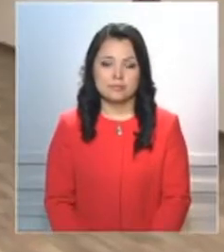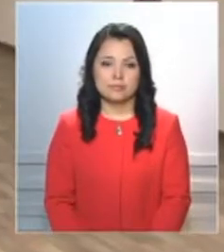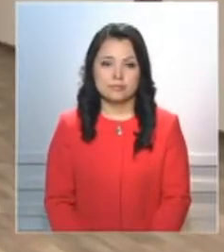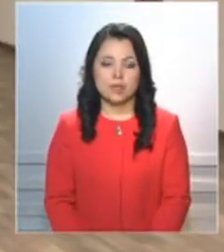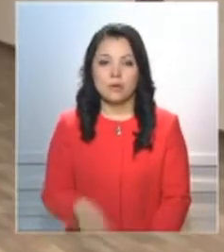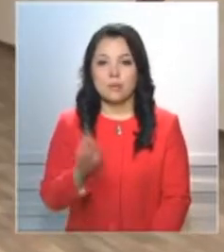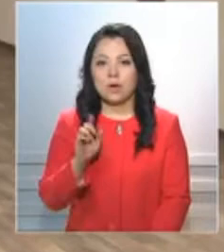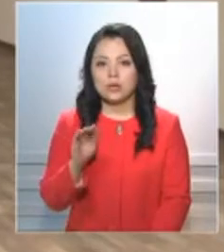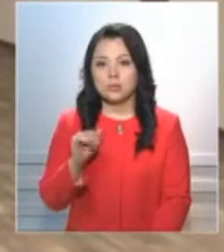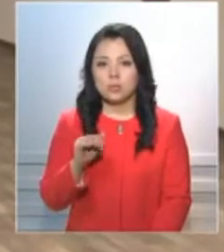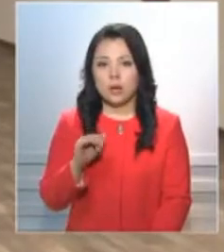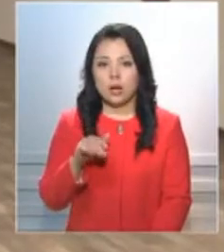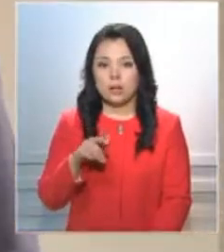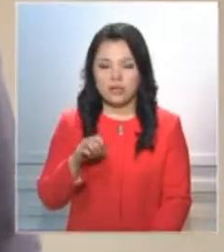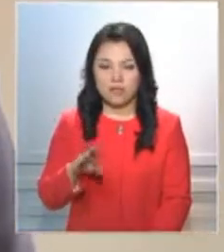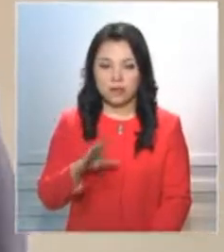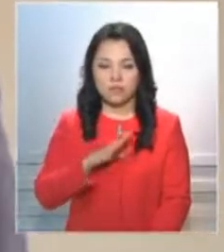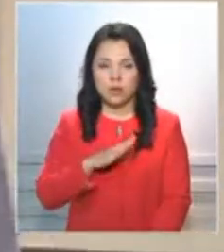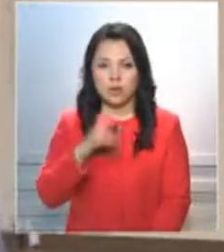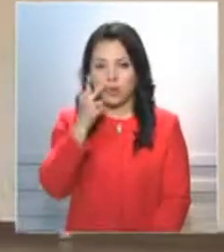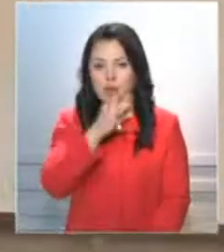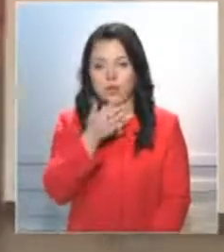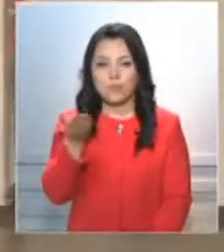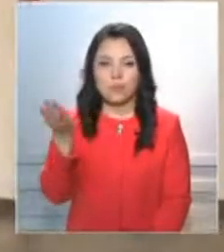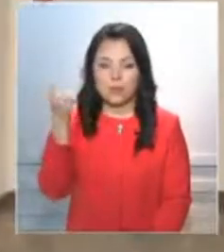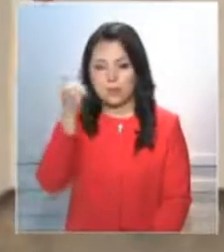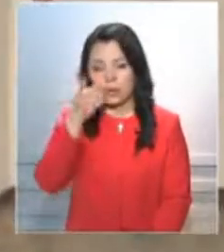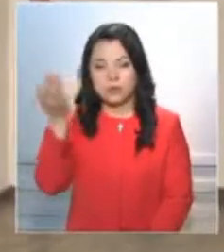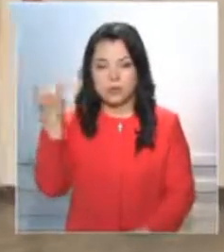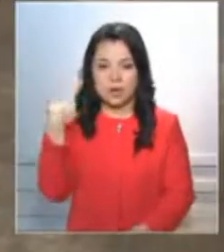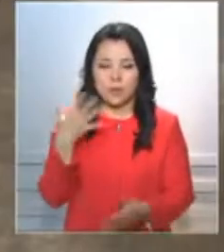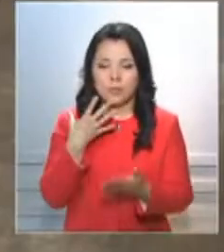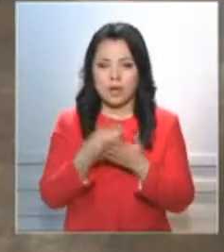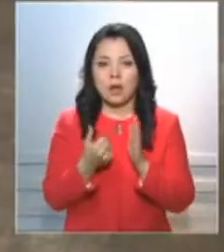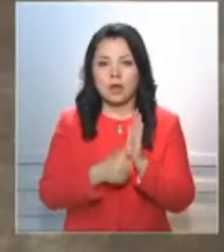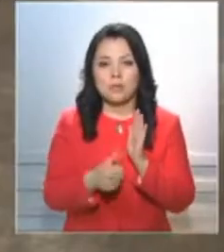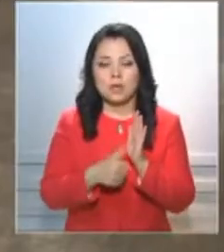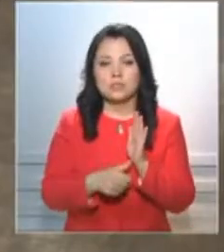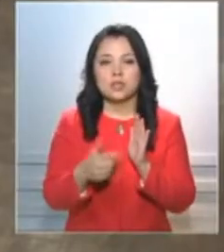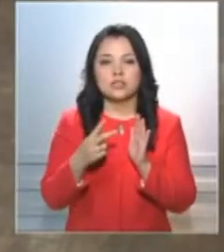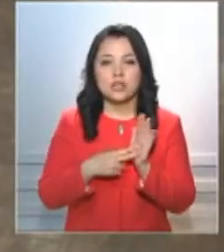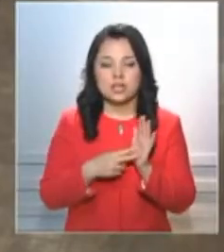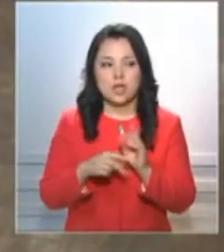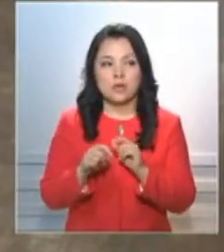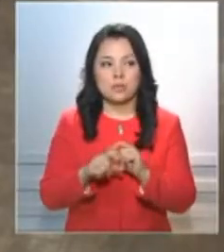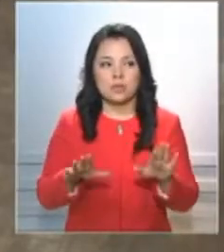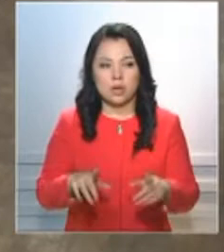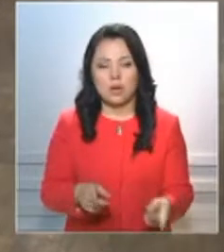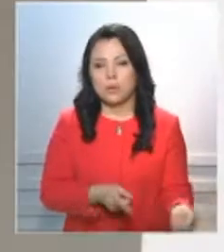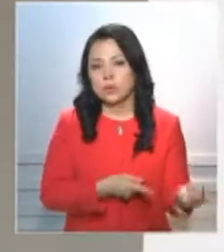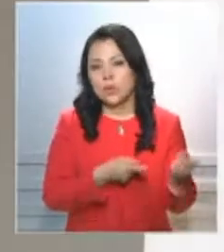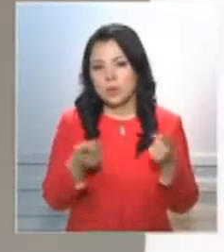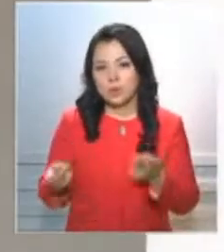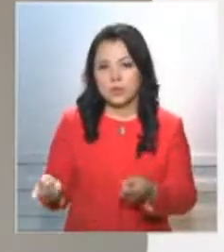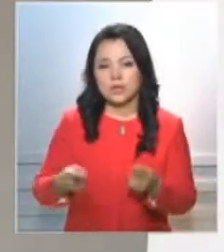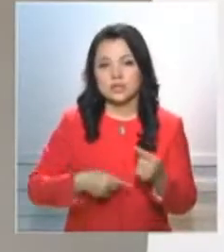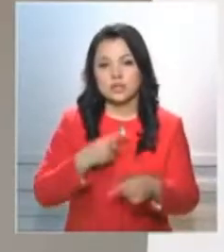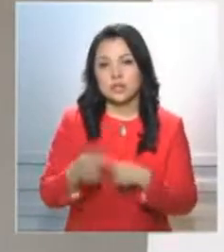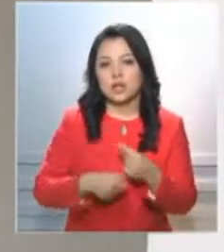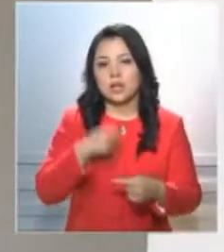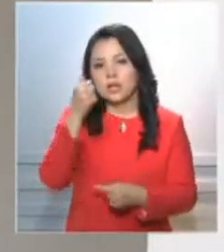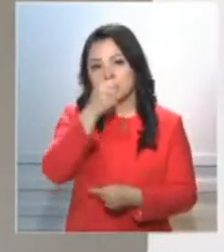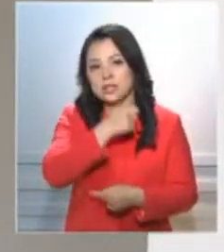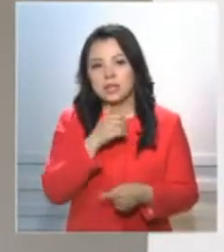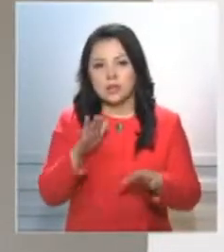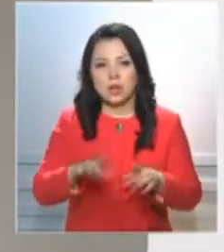Бағлан Жұмағалиев 3 жыл бұрын нөмірі 67-ші гимназияға өзге мектептен ауысып келген. Ол келер жылы оқу бағдарламасында